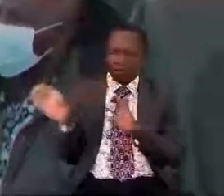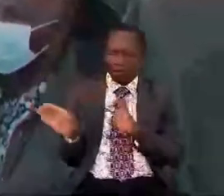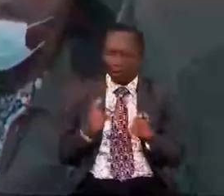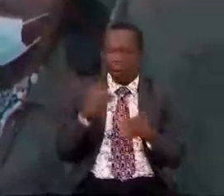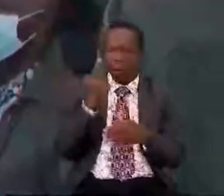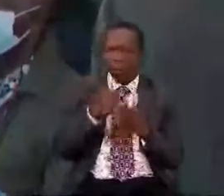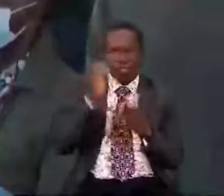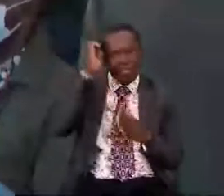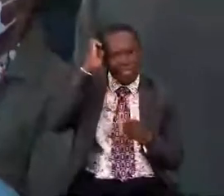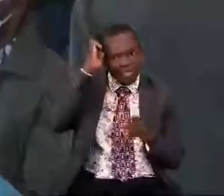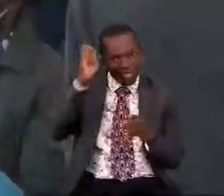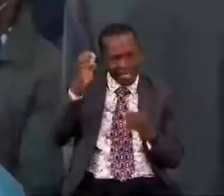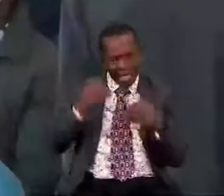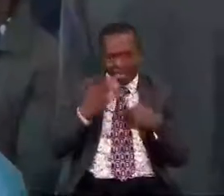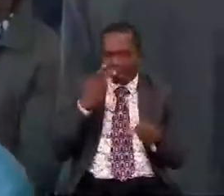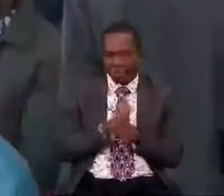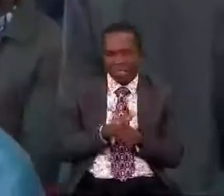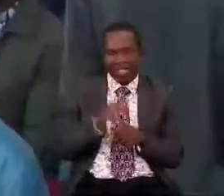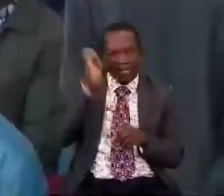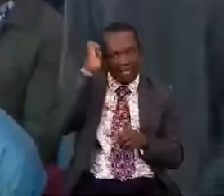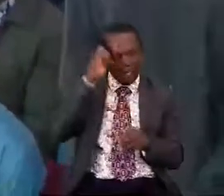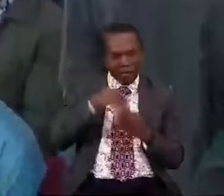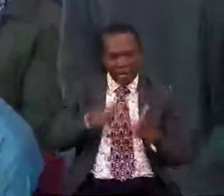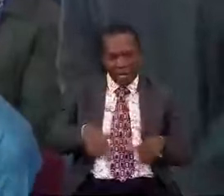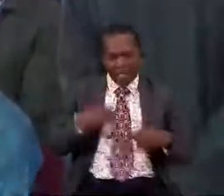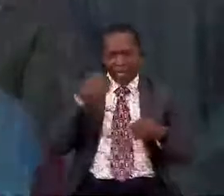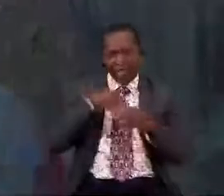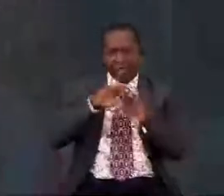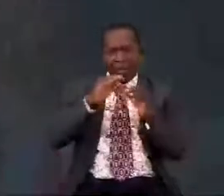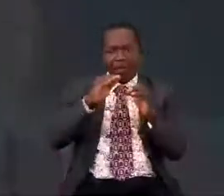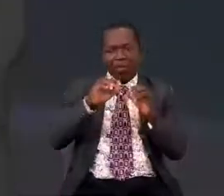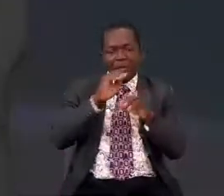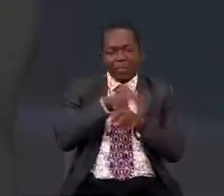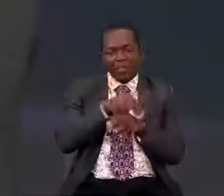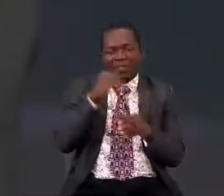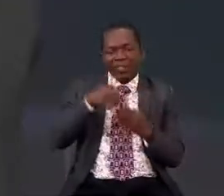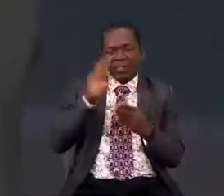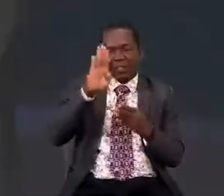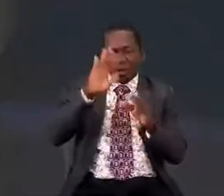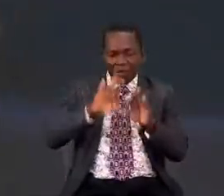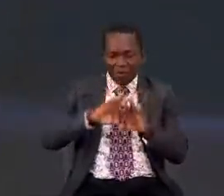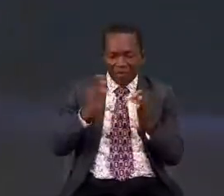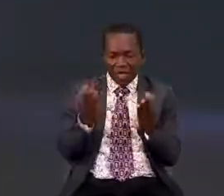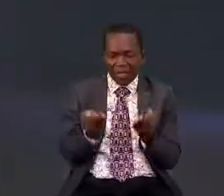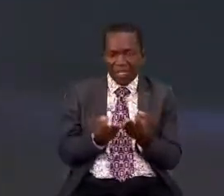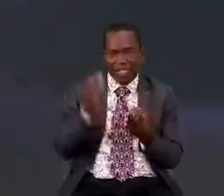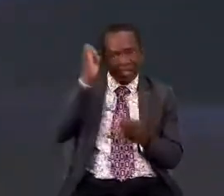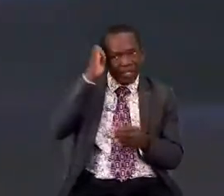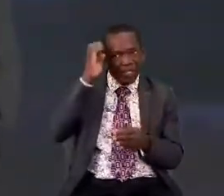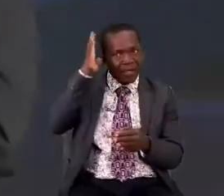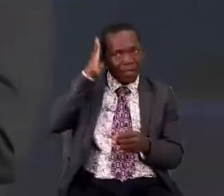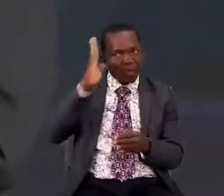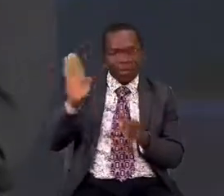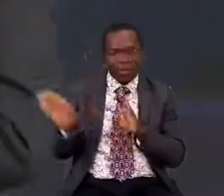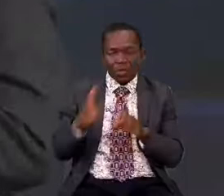ta famille, il fera tout ce qu'il a dit. La promesse divine de la part du Dieu